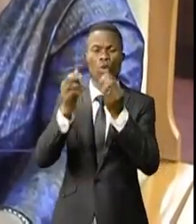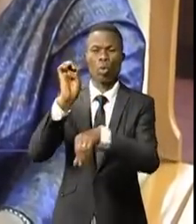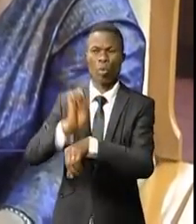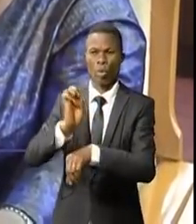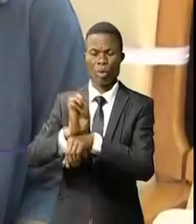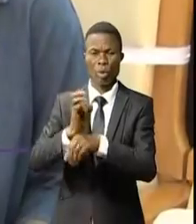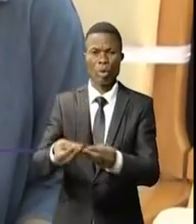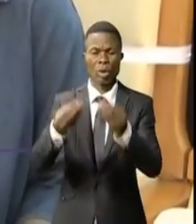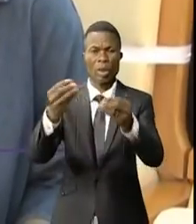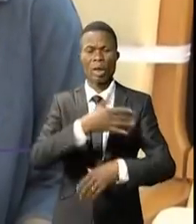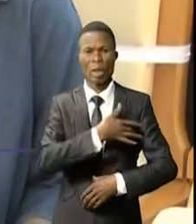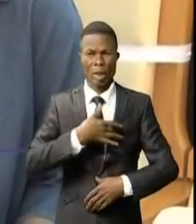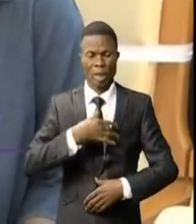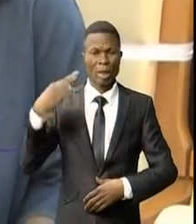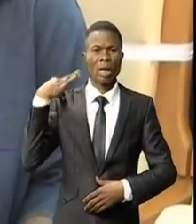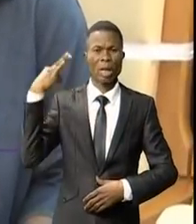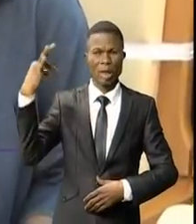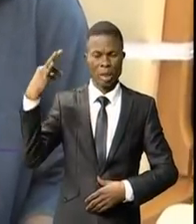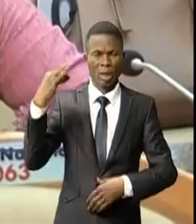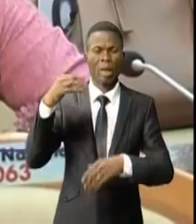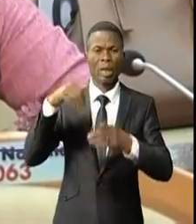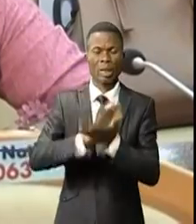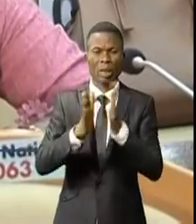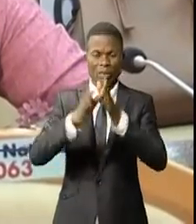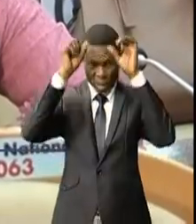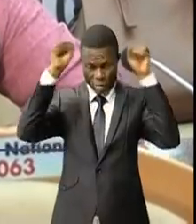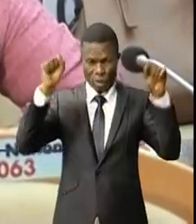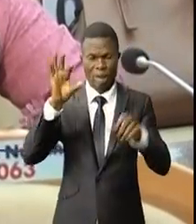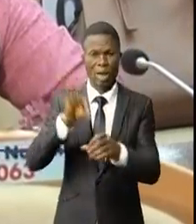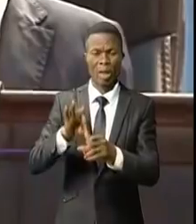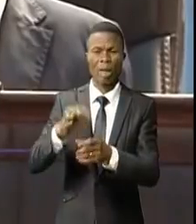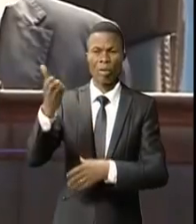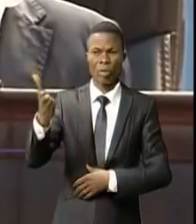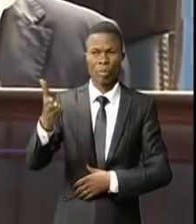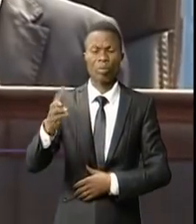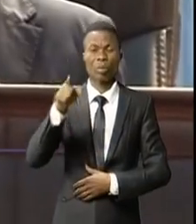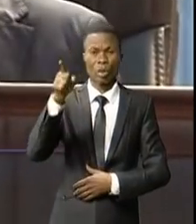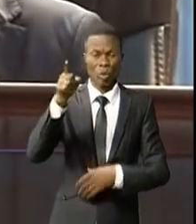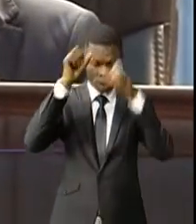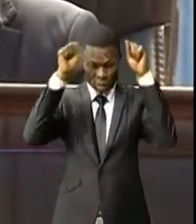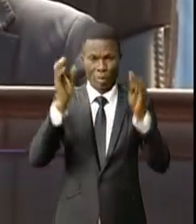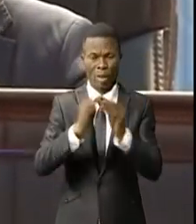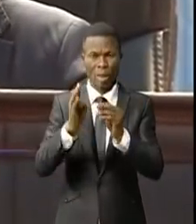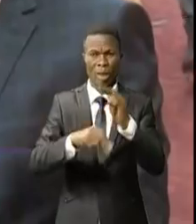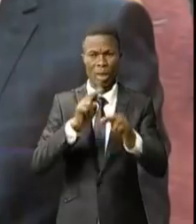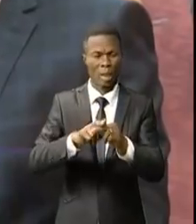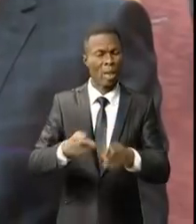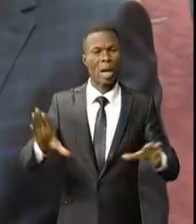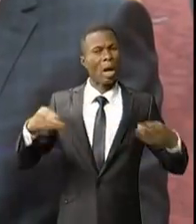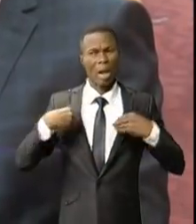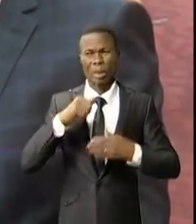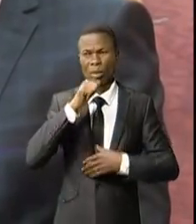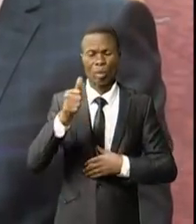de déposer les noms de leurs candidats au bureau de l'Assemblée nationale. Christophe Mbosokodiapwanga a condamné les actes